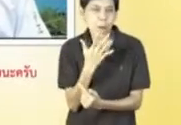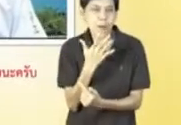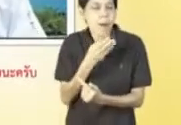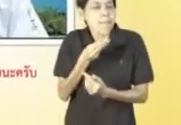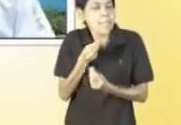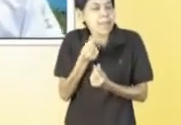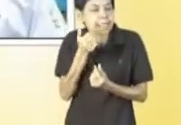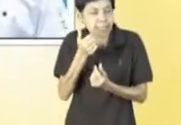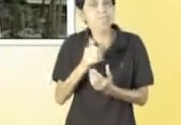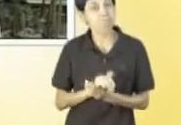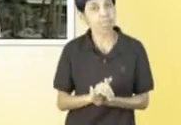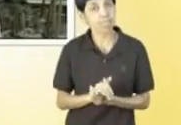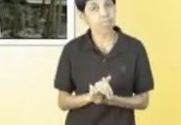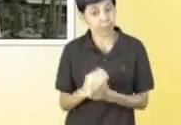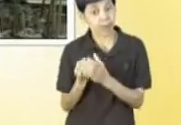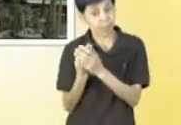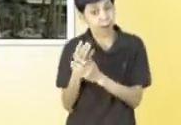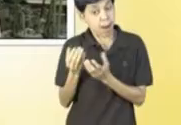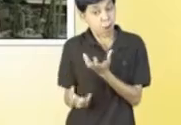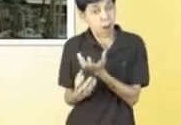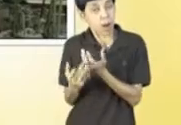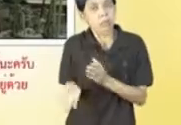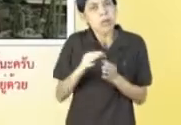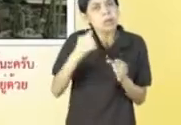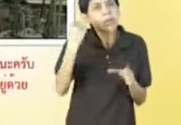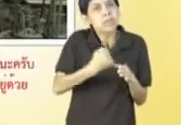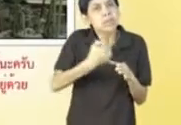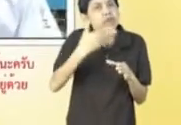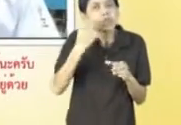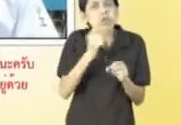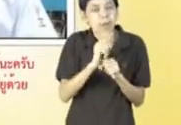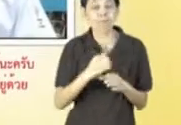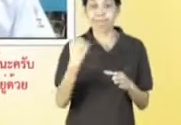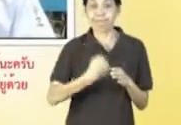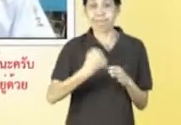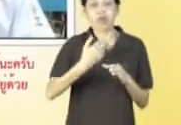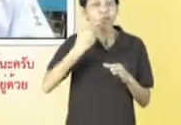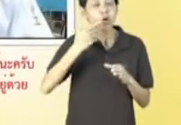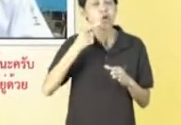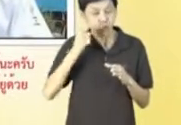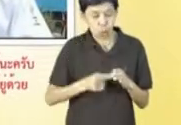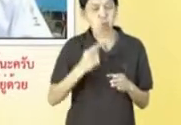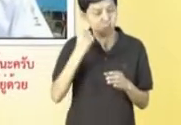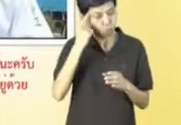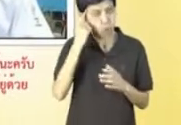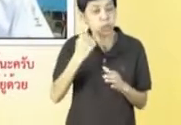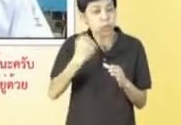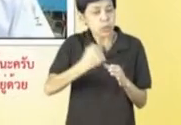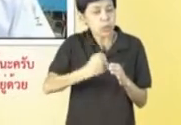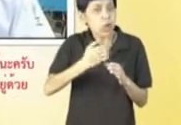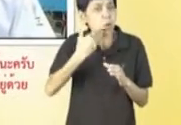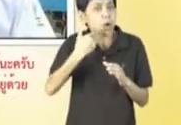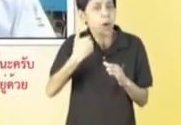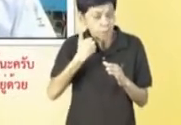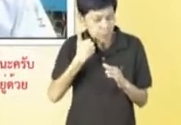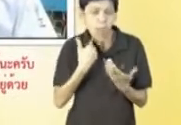ด้วยนะครับ นอกจากตัวขี้เหล็กที่ต้องมีเคล็ดลับแล้วตัวเครื่องแกงนะคะอาจารย์ เครื่องแกงด้วยนะครับเครื่องแกงก็จะต้องรู้นะครับว่าเครื่องแกงเนี่ย